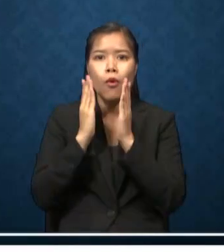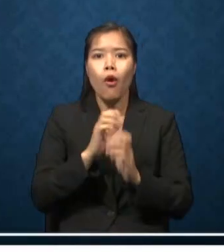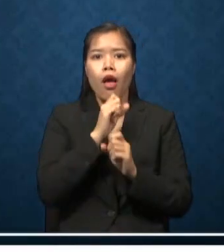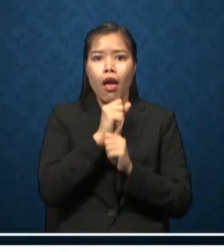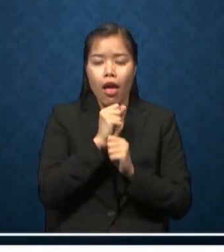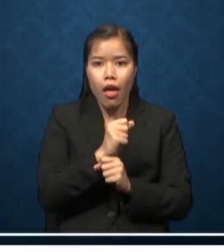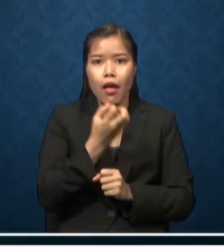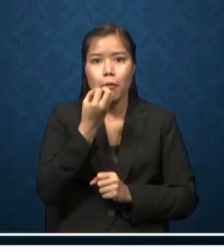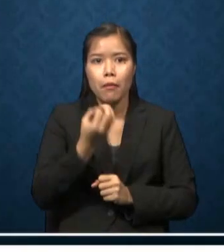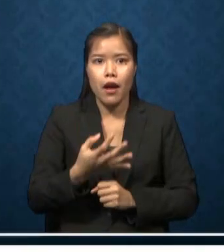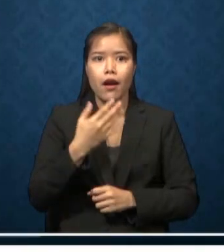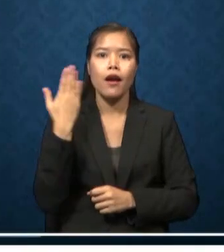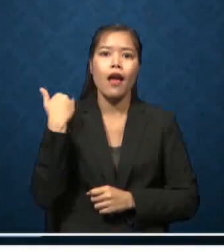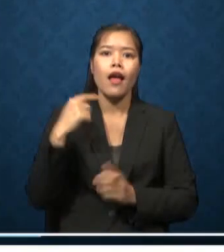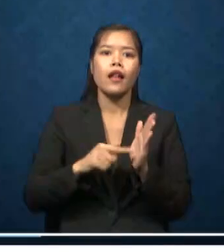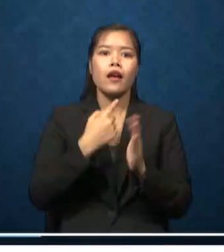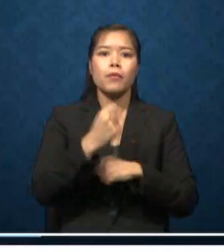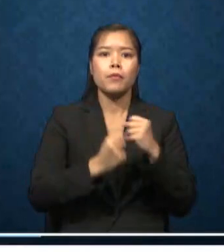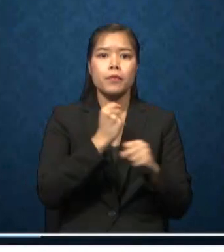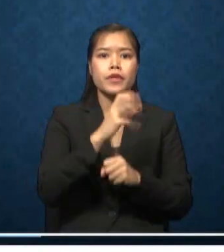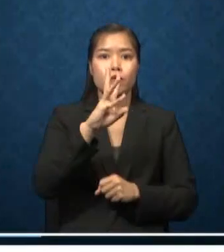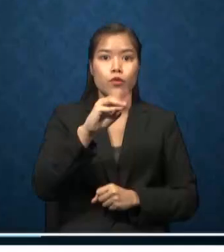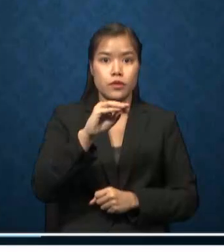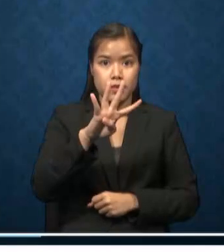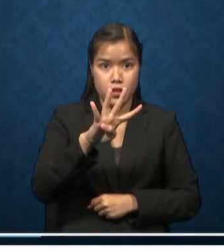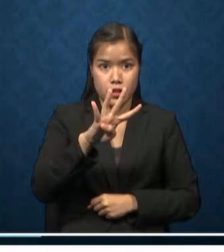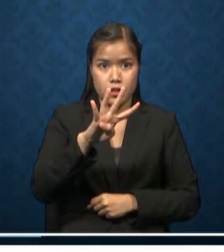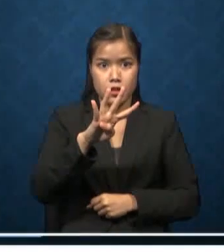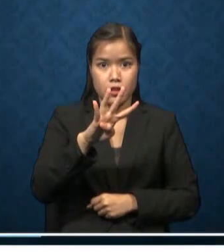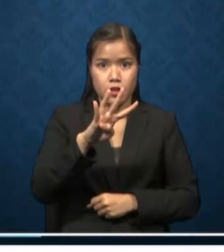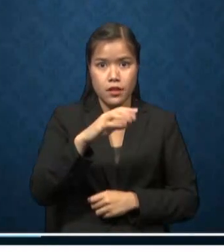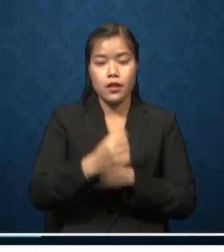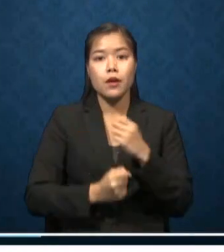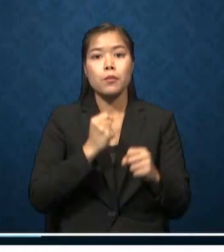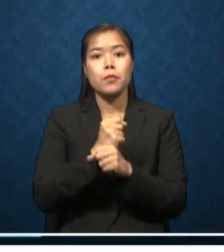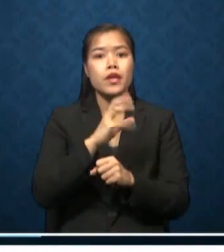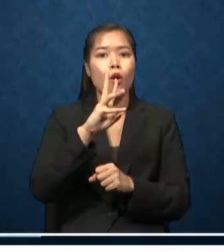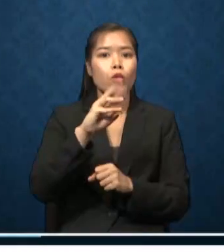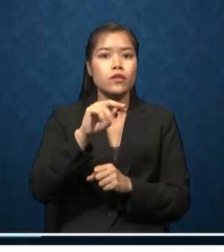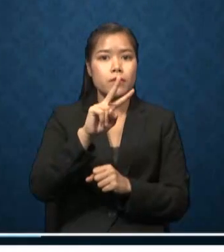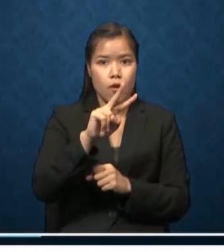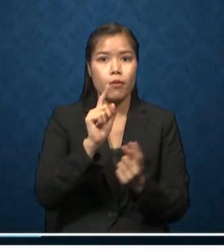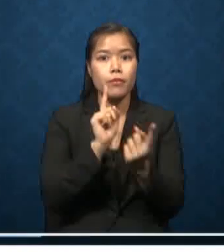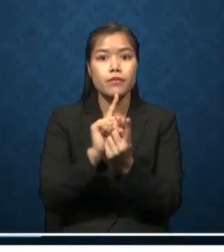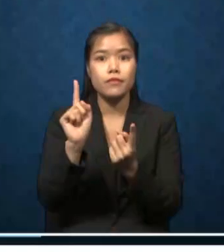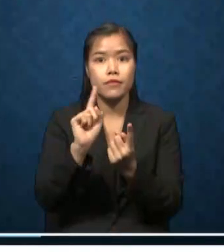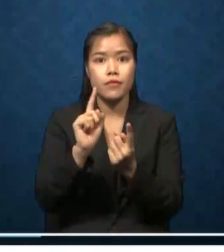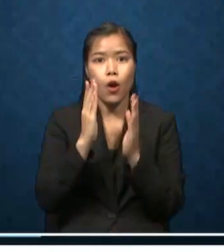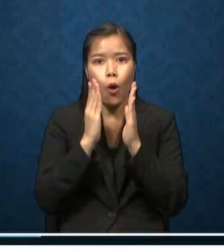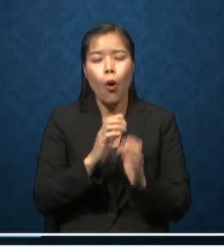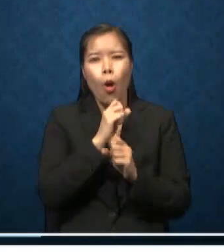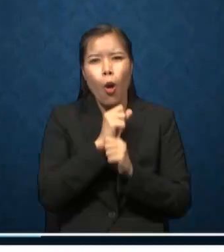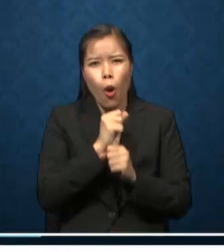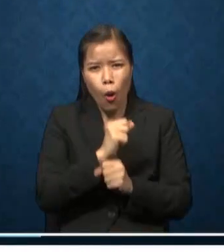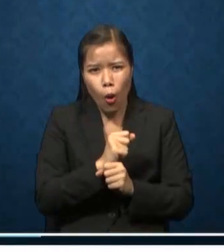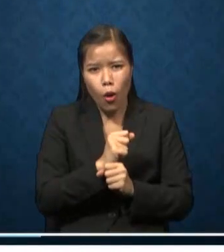ต่ปี2564นะคะโดยปี2562เนี่ยพบว่าจำนวนผู้สูงอายุมากก